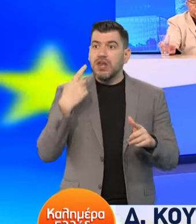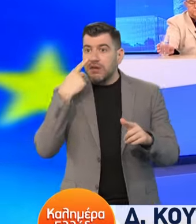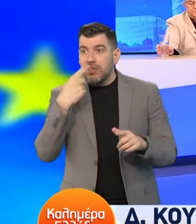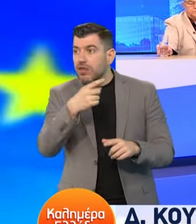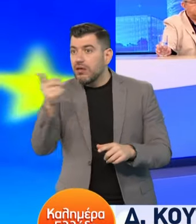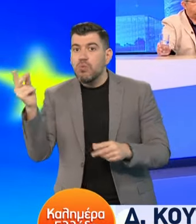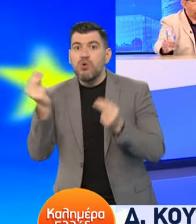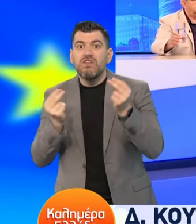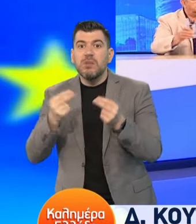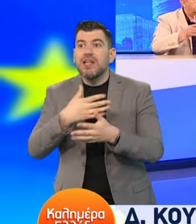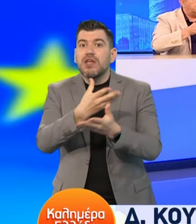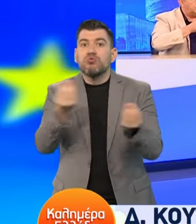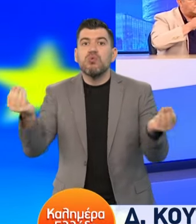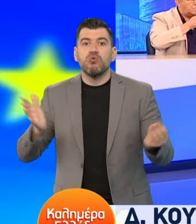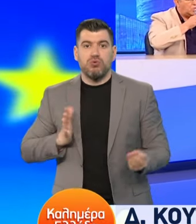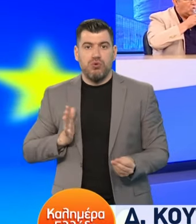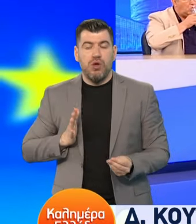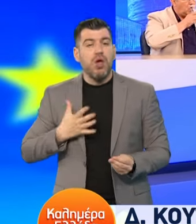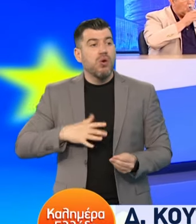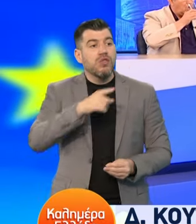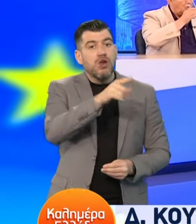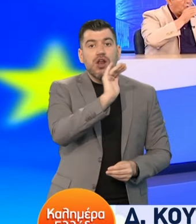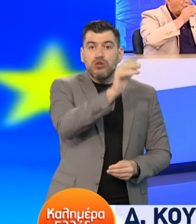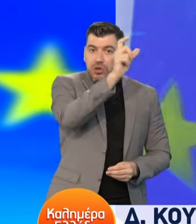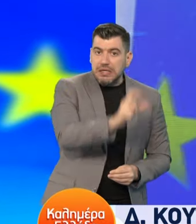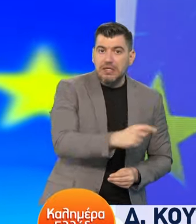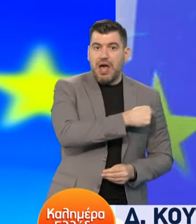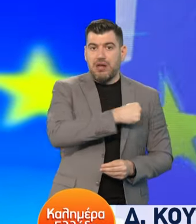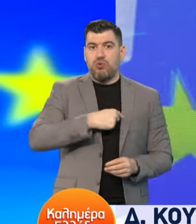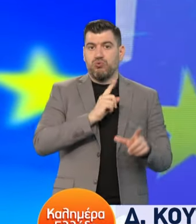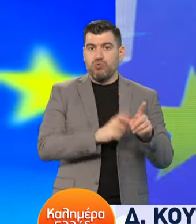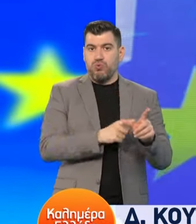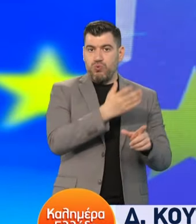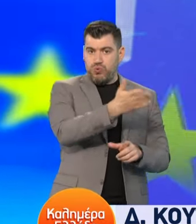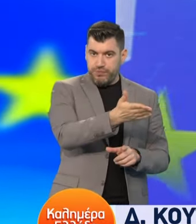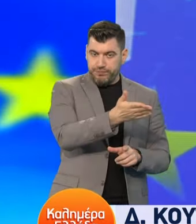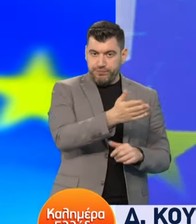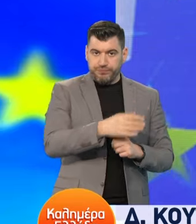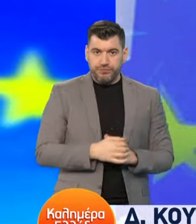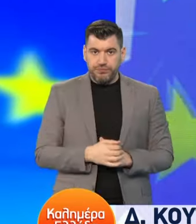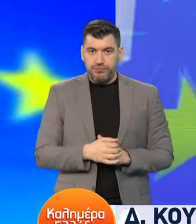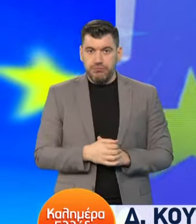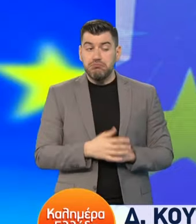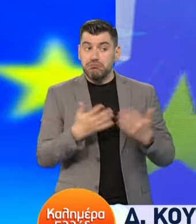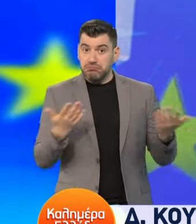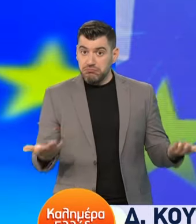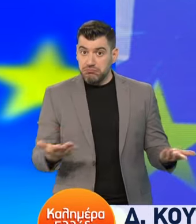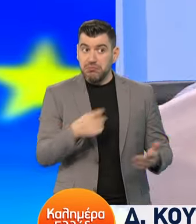αρχηγός του Κομμουνιστικού Κόμματος, ως Γενικός Γραμματέας και αρχηγός ενός κόμματος, αν θεωρείτε ότι είναι υποχρέωσή σας